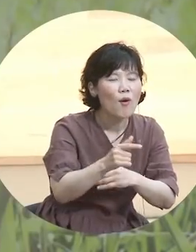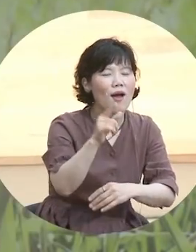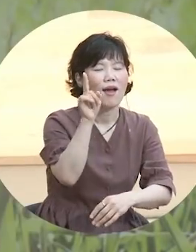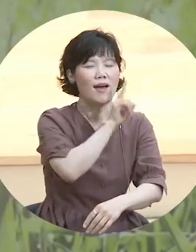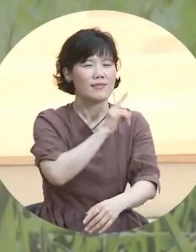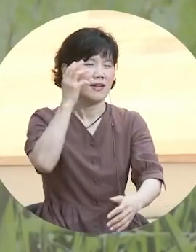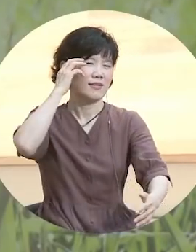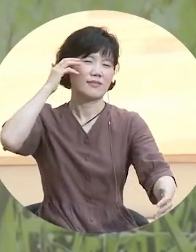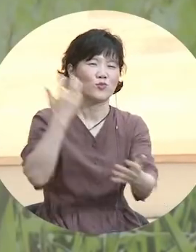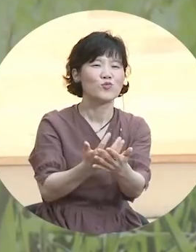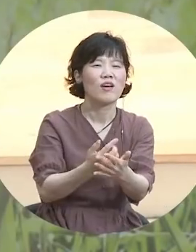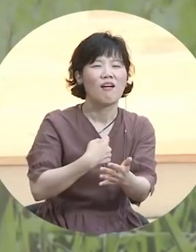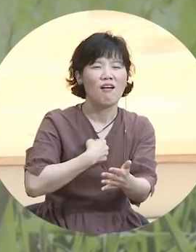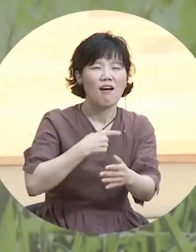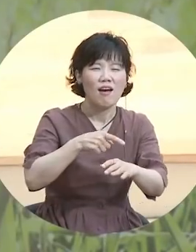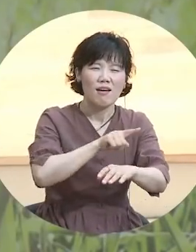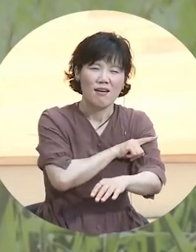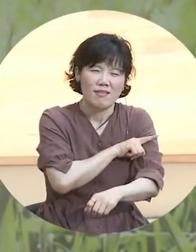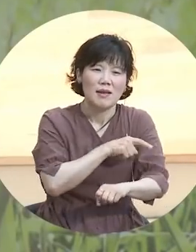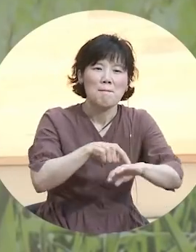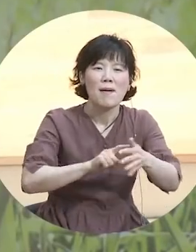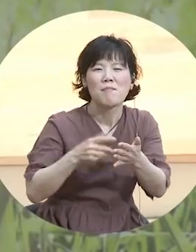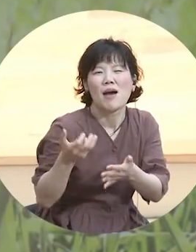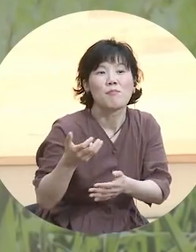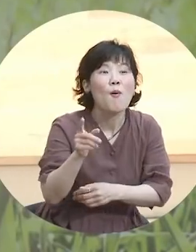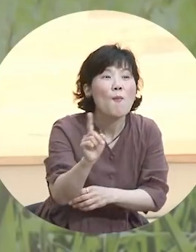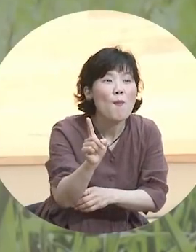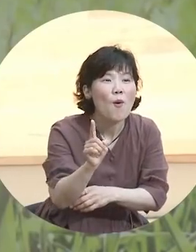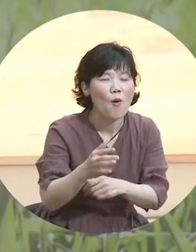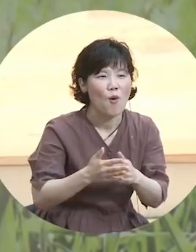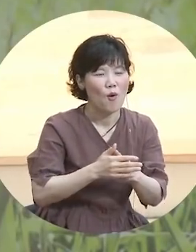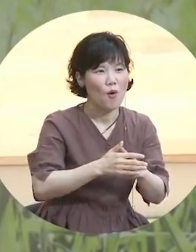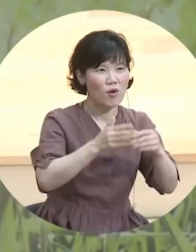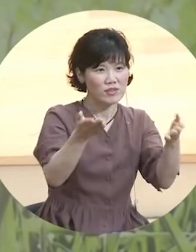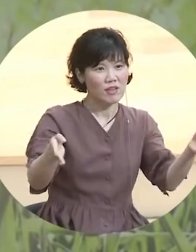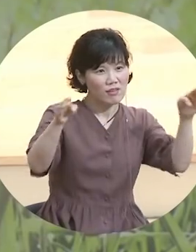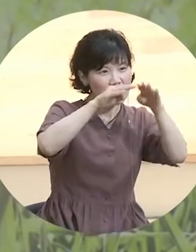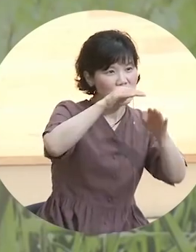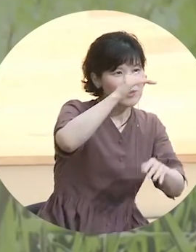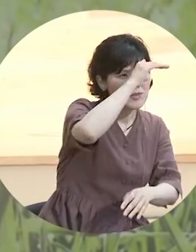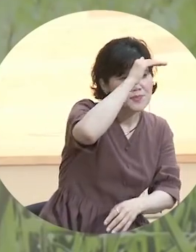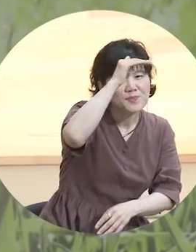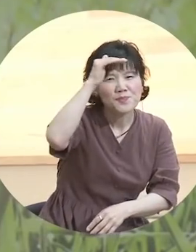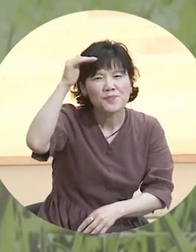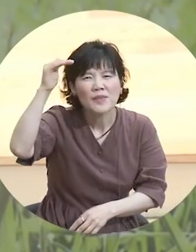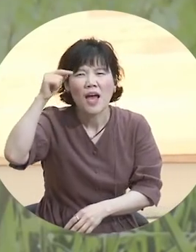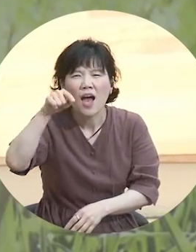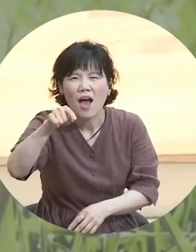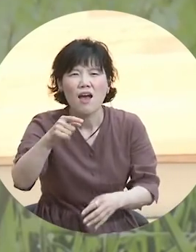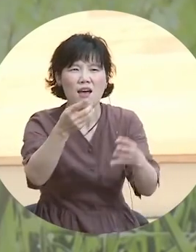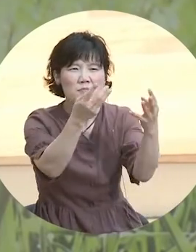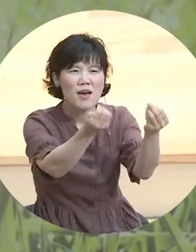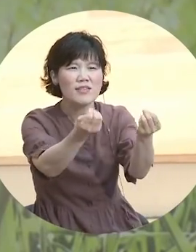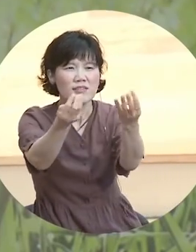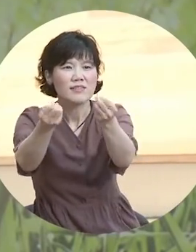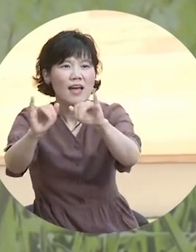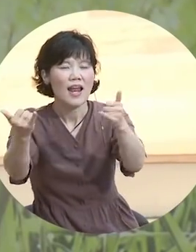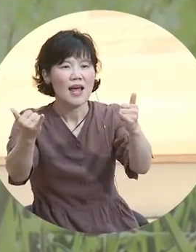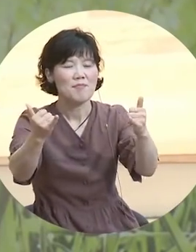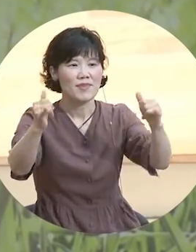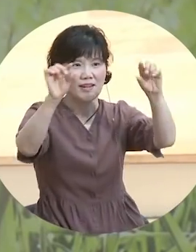뭐냐, 가장 마음 아픈 게 뭐냐면 전 시간을 돌다가 말이에요, 수많은 사람들 얼굴이